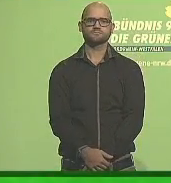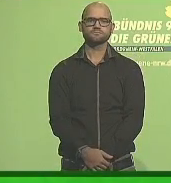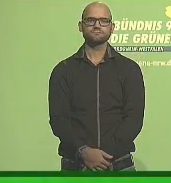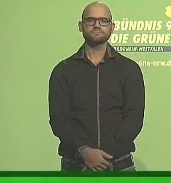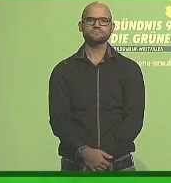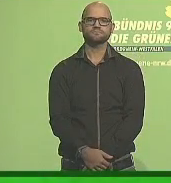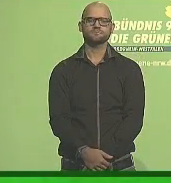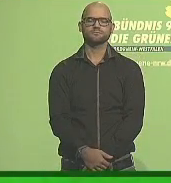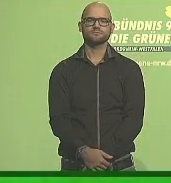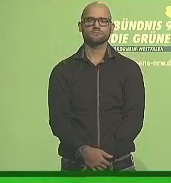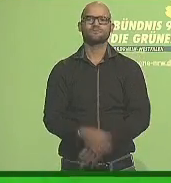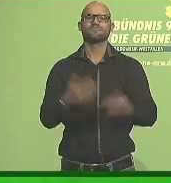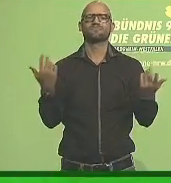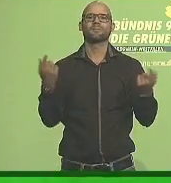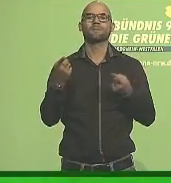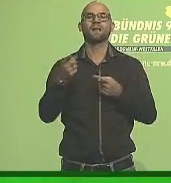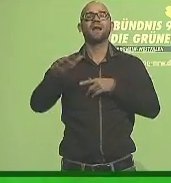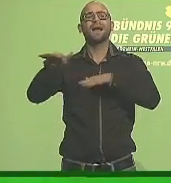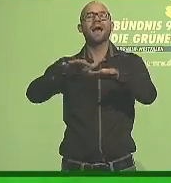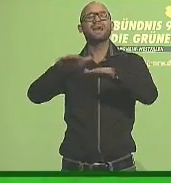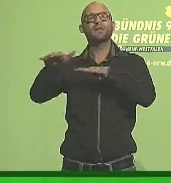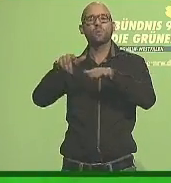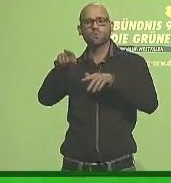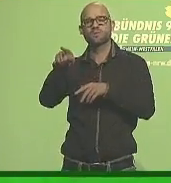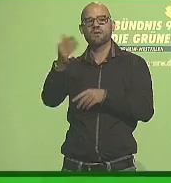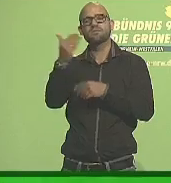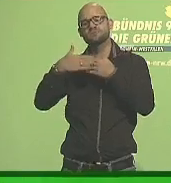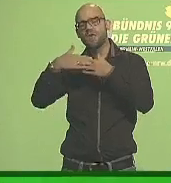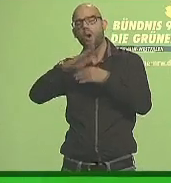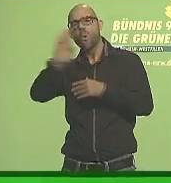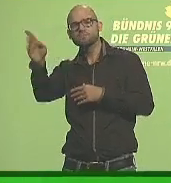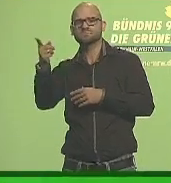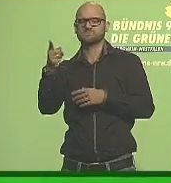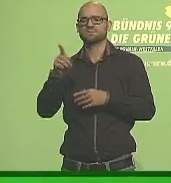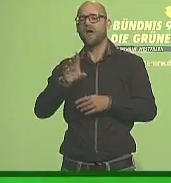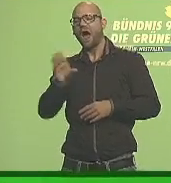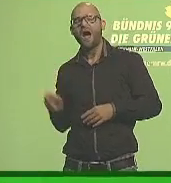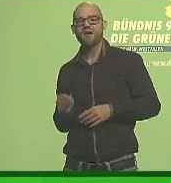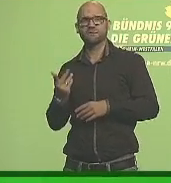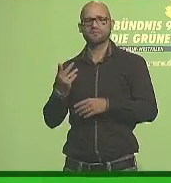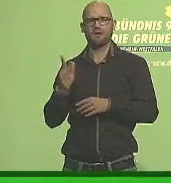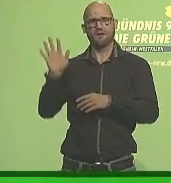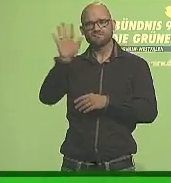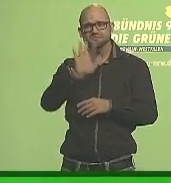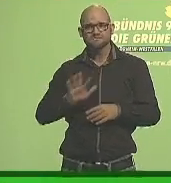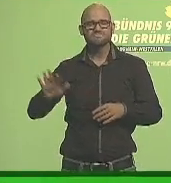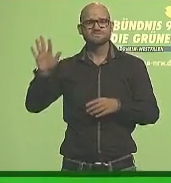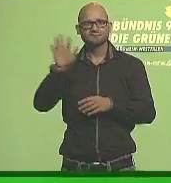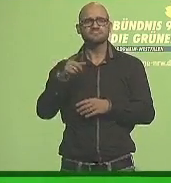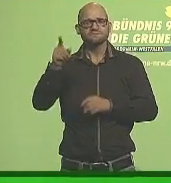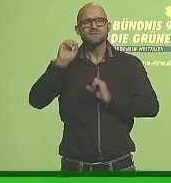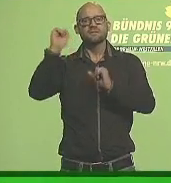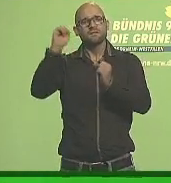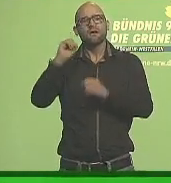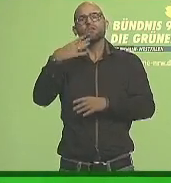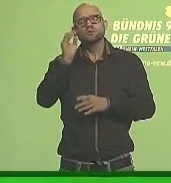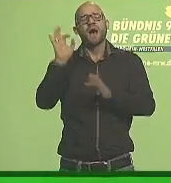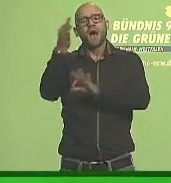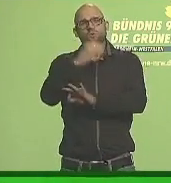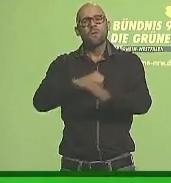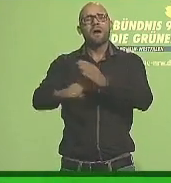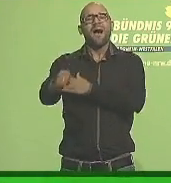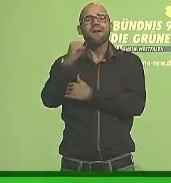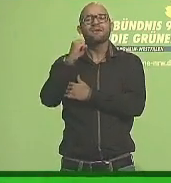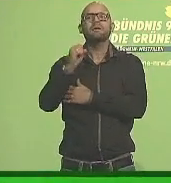Denn die Regierungen in dieser Region versuchen, die Atomenergie hoffähig zu machen und die auch als